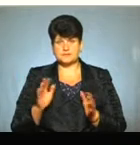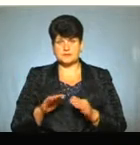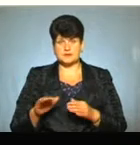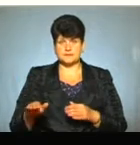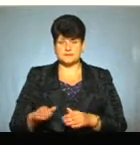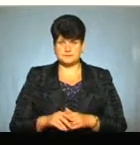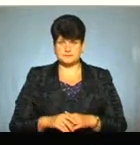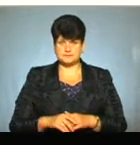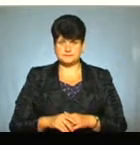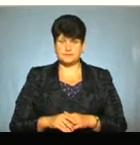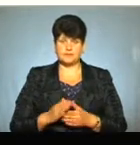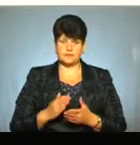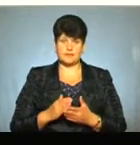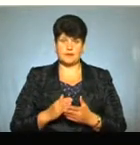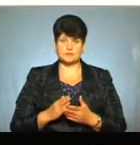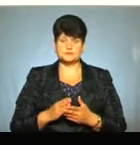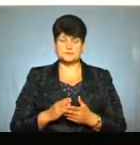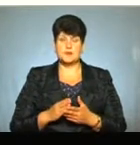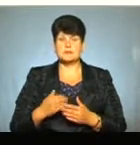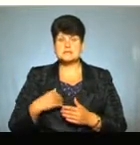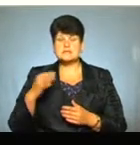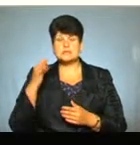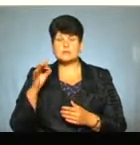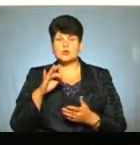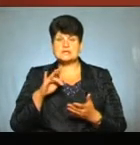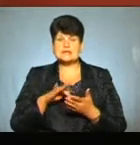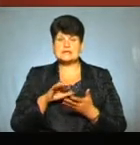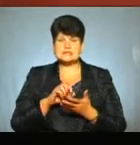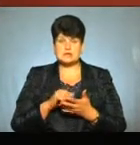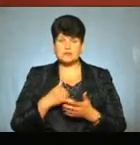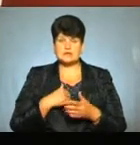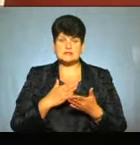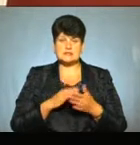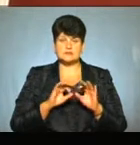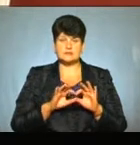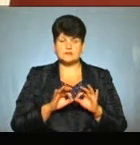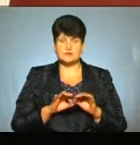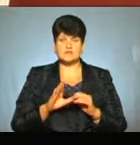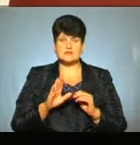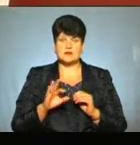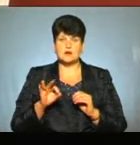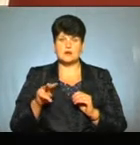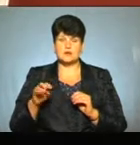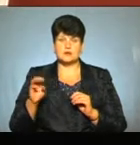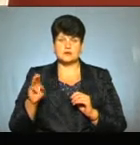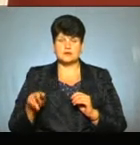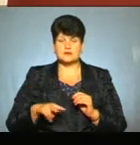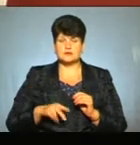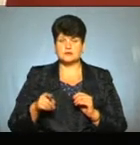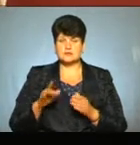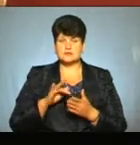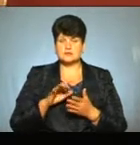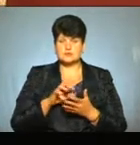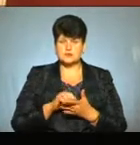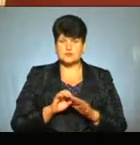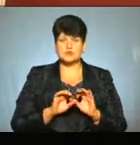в цьому закладі, мало бути саме у цій групі. Ми згадали про центр зайнятості, в нас є коментар Василя Олещука, директора Тернопільського обласного центру